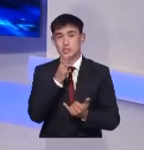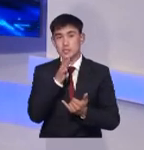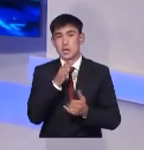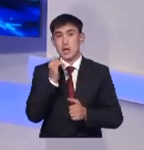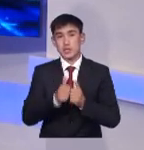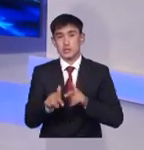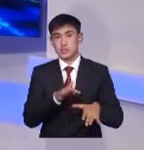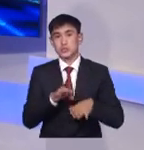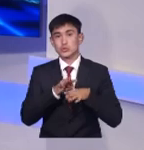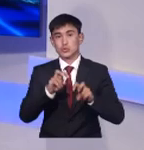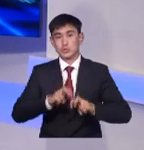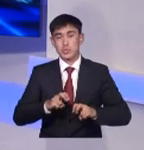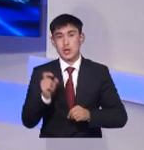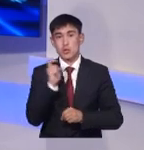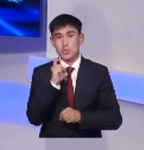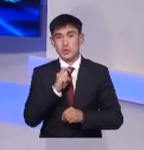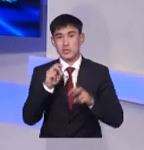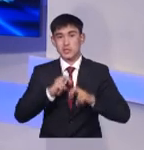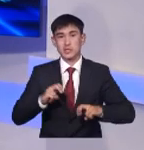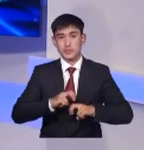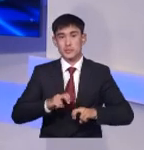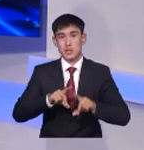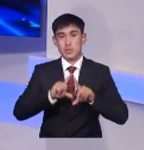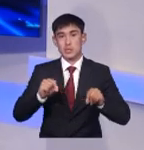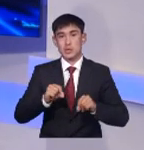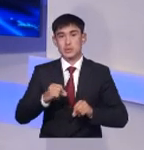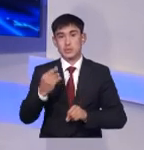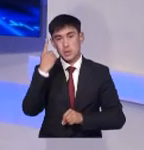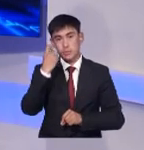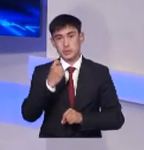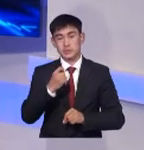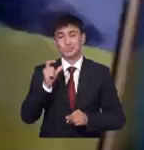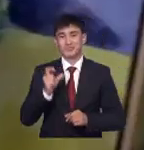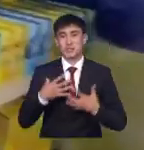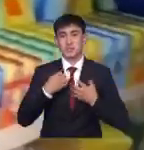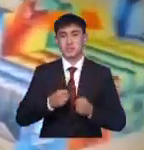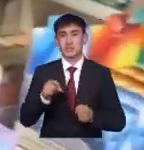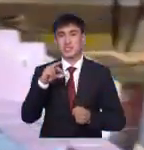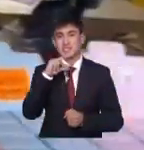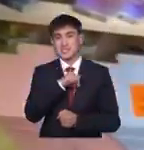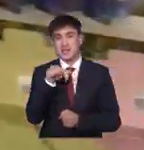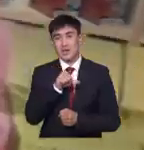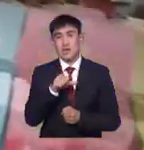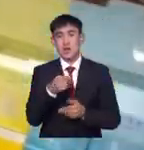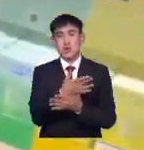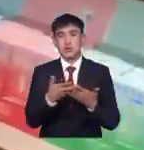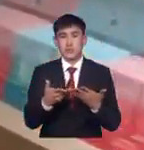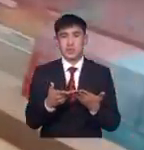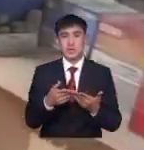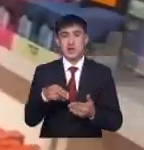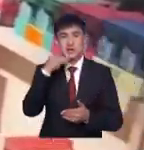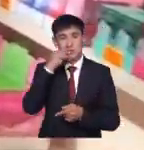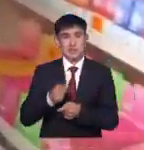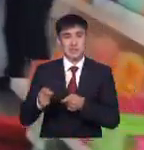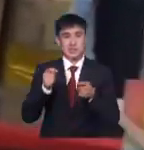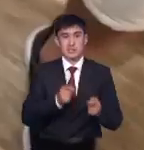қатысты тергеу жүргізіліп жатыр. Экономикалық тергеп-тексеру департаменті өкілдерінің мәліметінше, адам денсаулығына зиян өнімдер негізінен